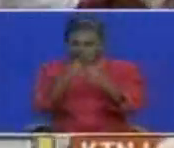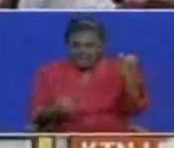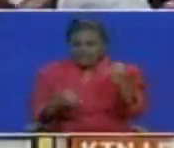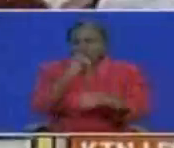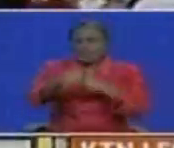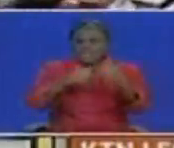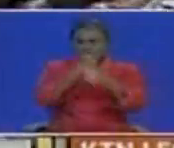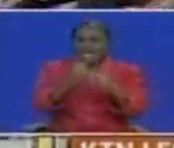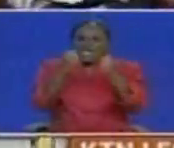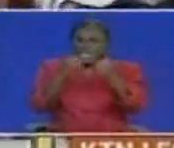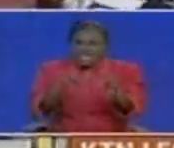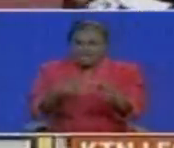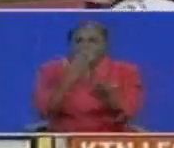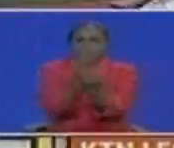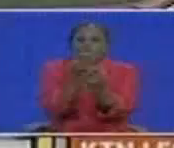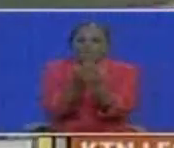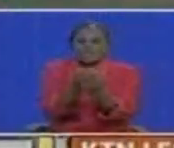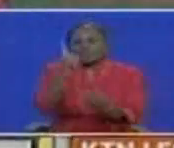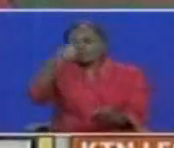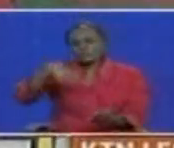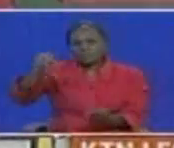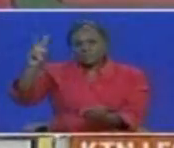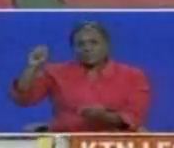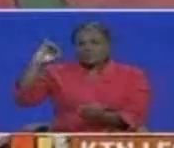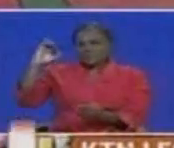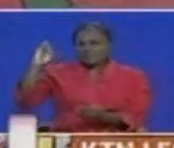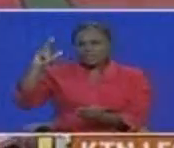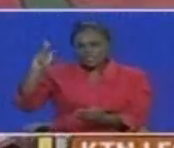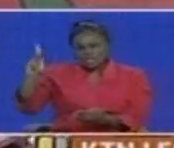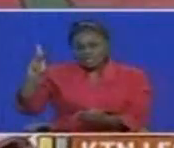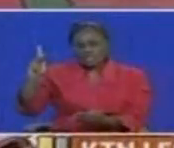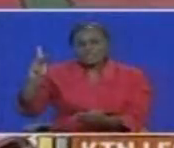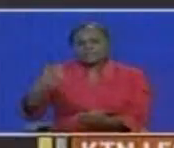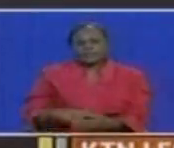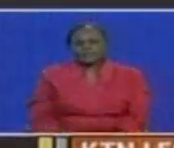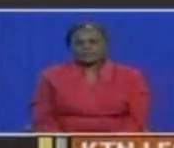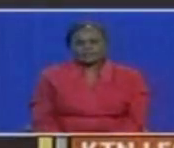pendekezo hilo litapitishwa. Nicholas Ombwa, KTN Leo Wikendi.